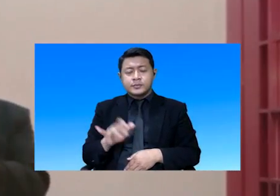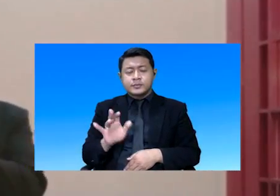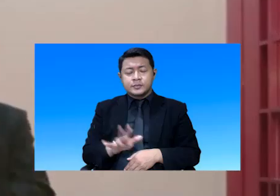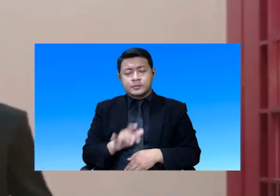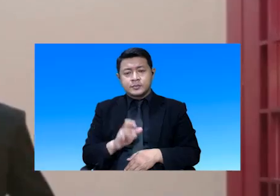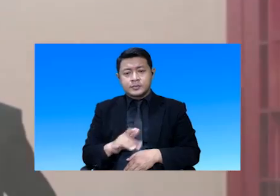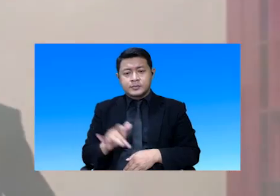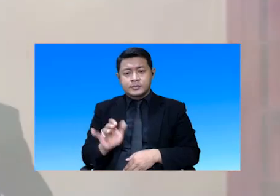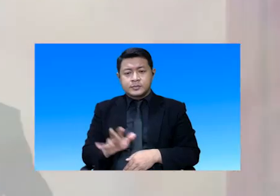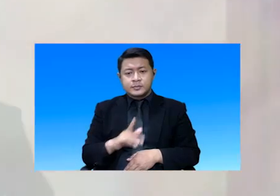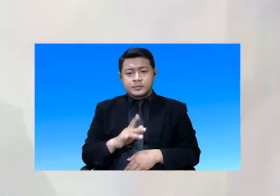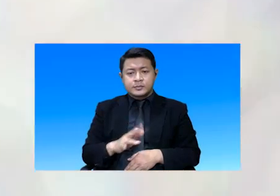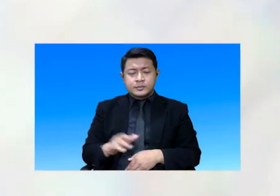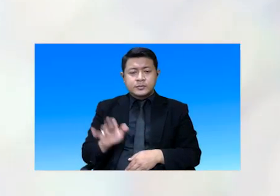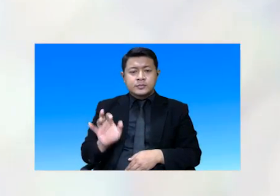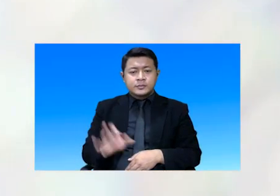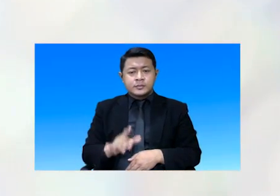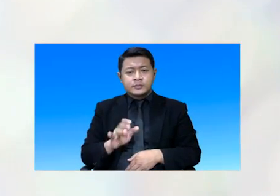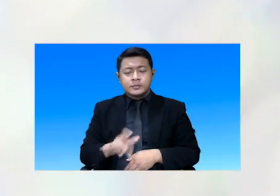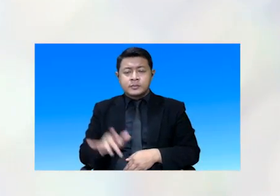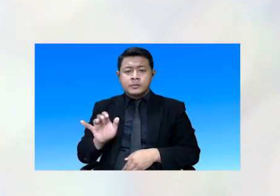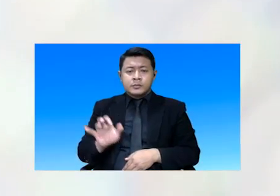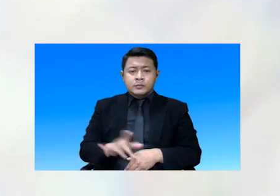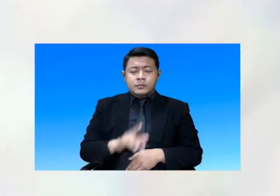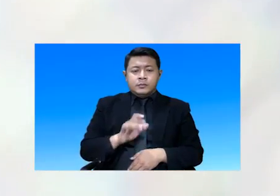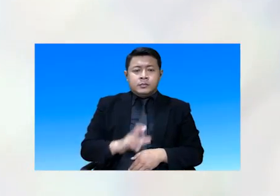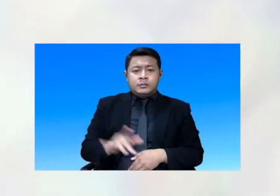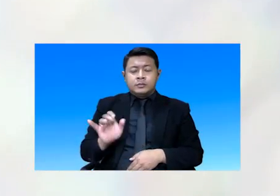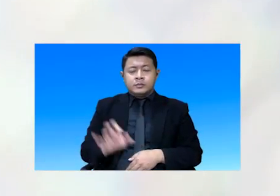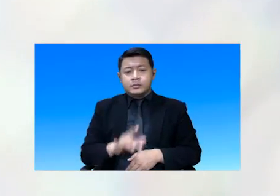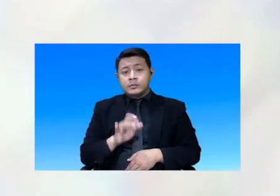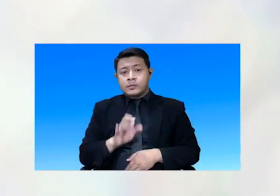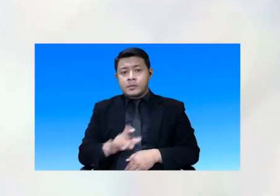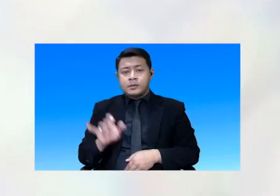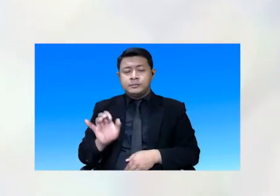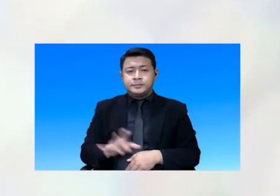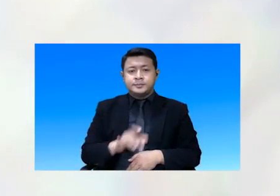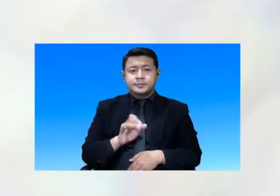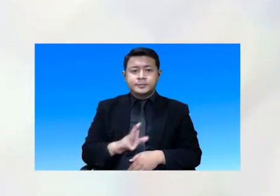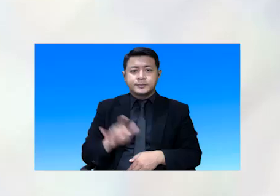Thank you.